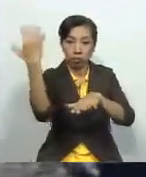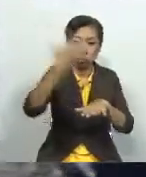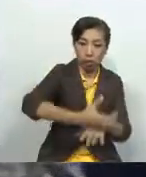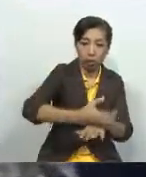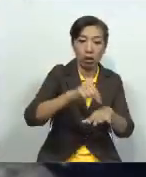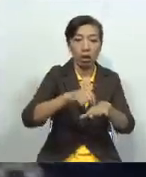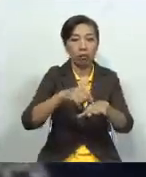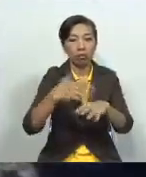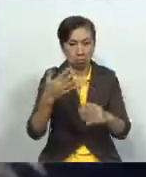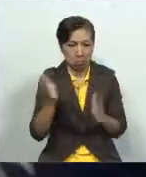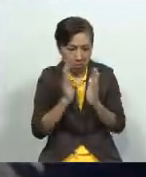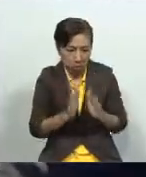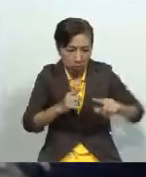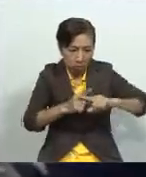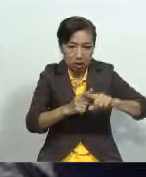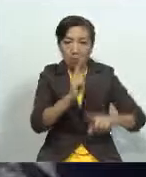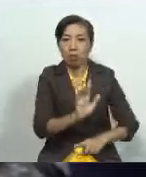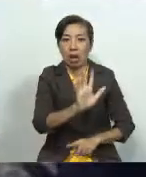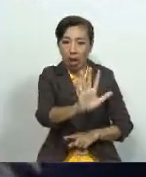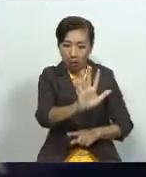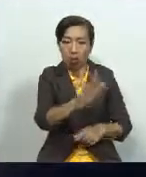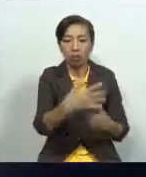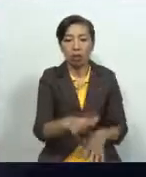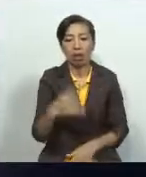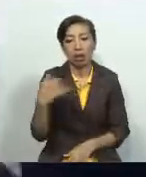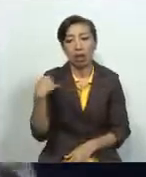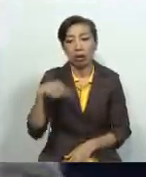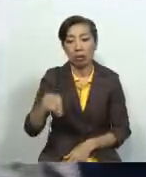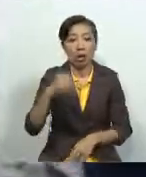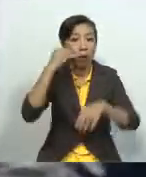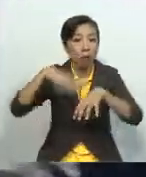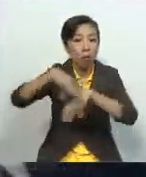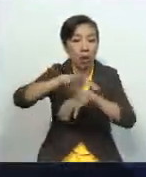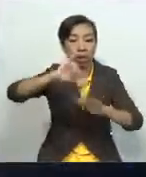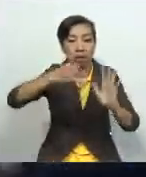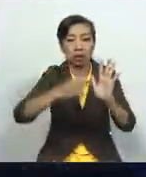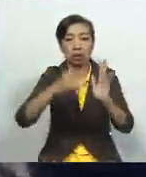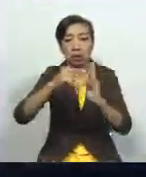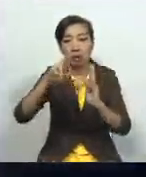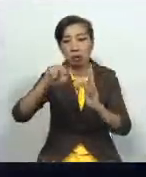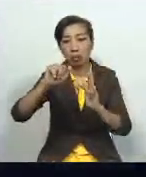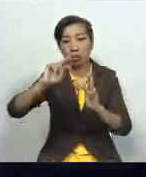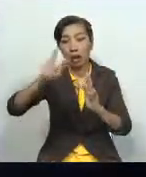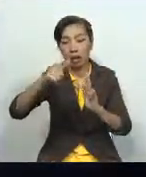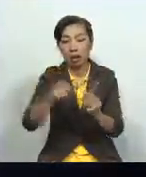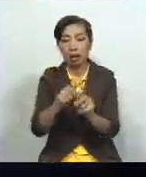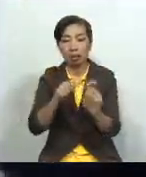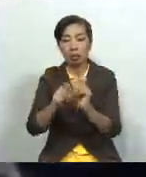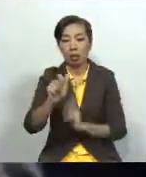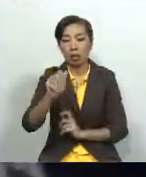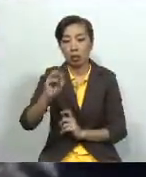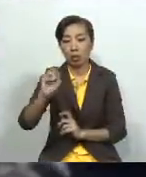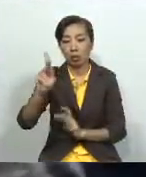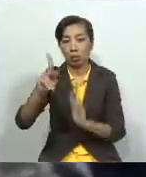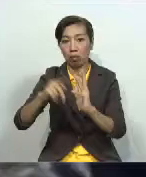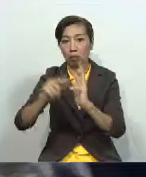ทับรถมีผู้บาดเจ็บ5คนและในพื้นที่หมู่บ้านจำเริงหมู่ที่3ตำบลอมก๋อยอำเภออมก๋อยจังหวัด